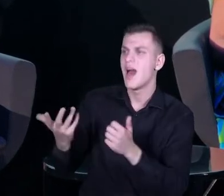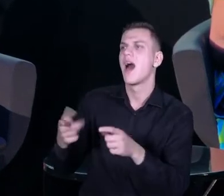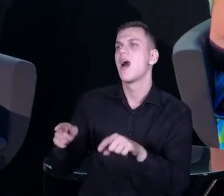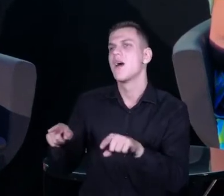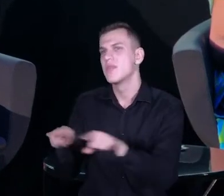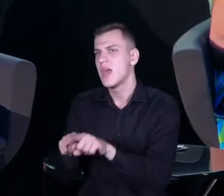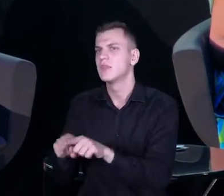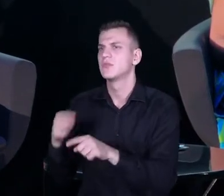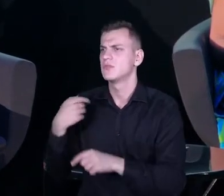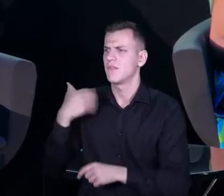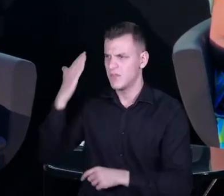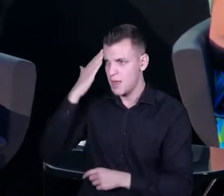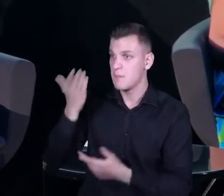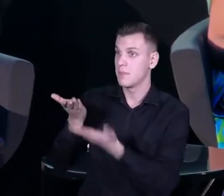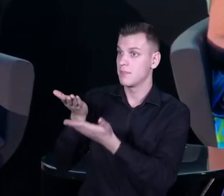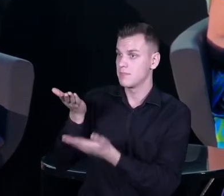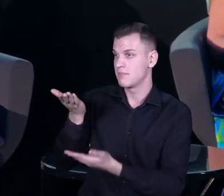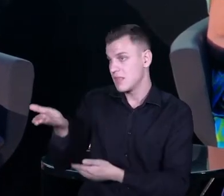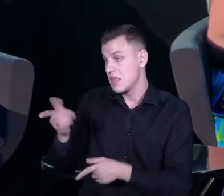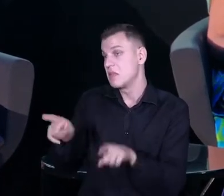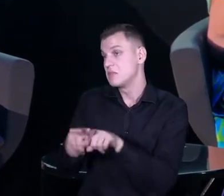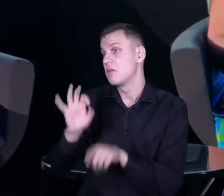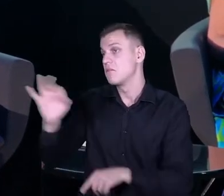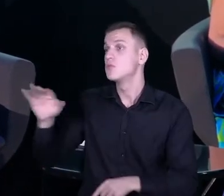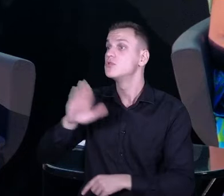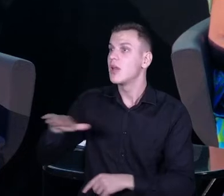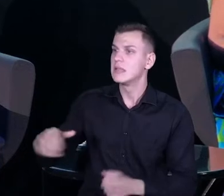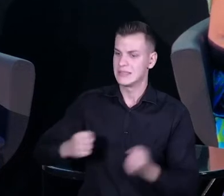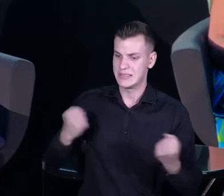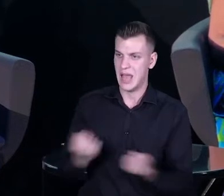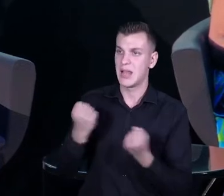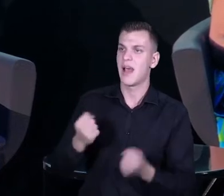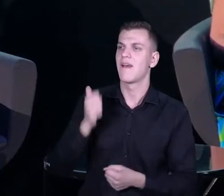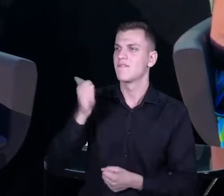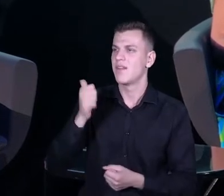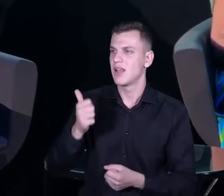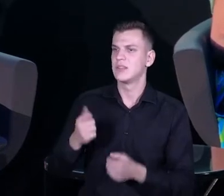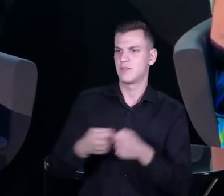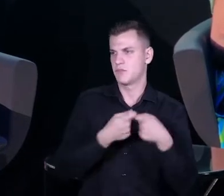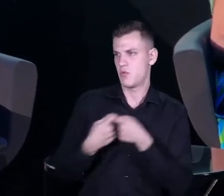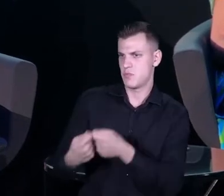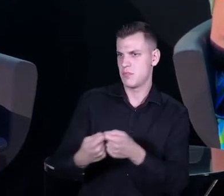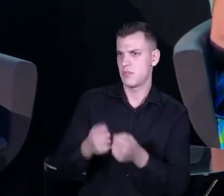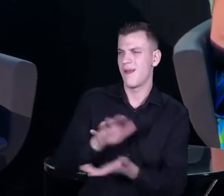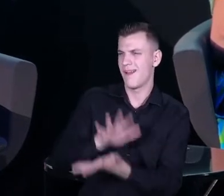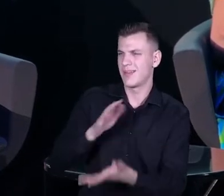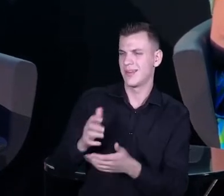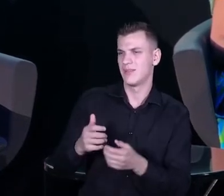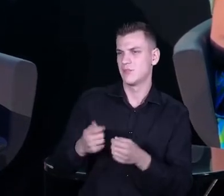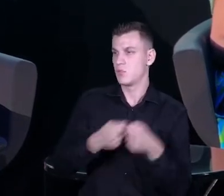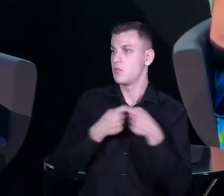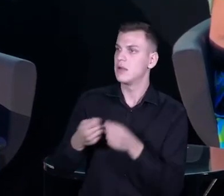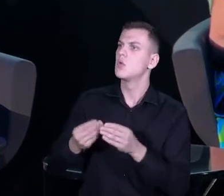równocześnie wiem też, że ty ze swoimi dziećmi głównie pracowałaś nad rozwijaniem kompetencji współpracy. Mogłabyś powiedzieć parę słów, jak ty